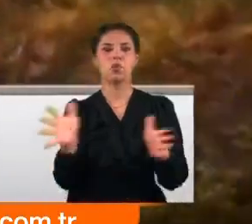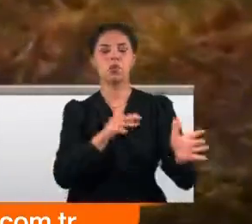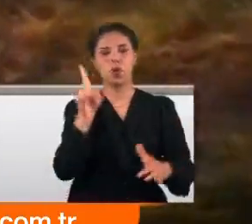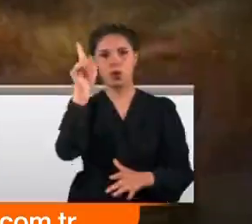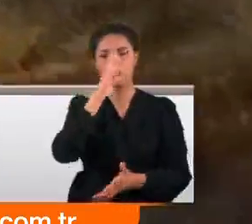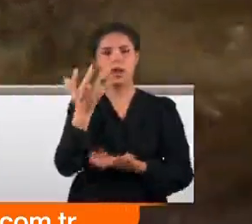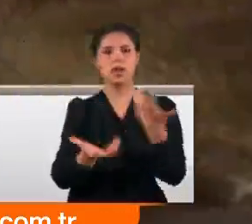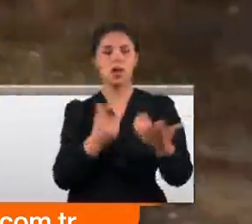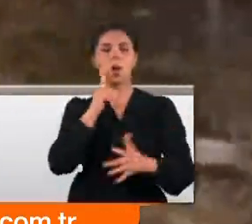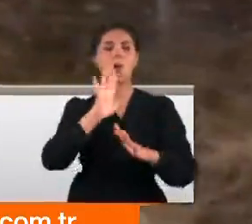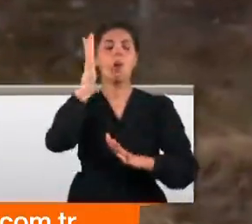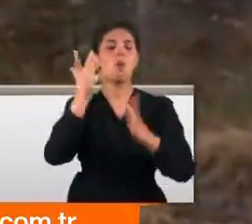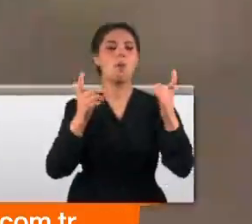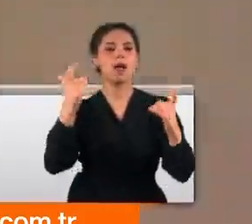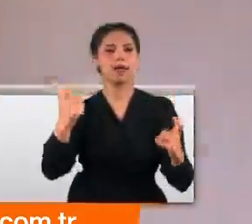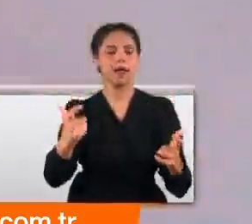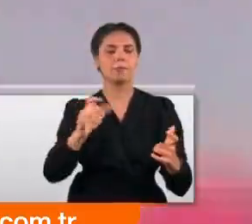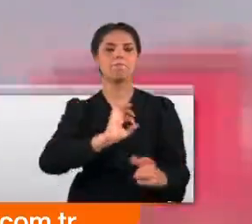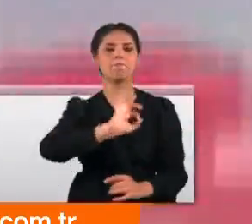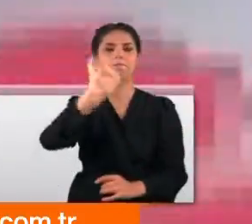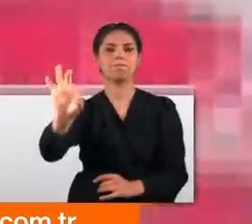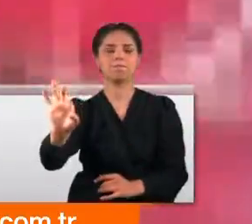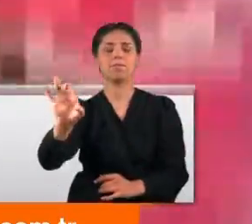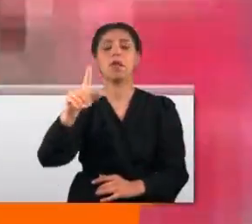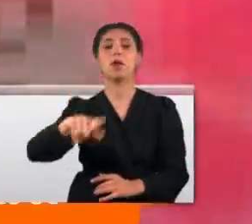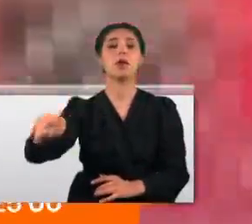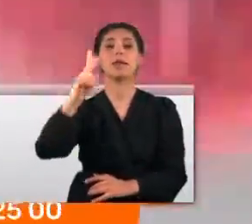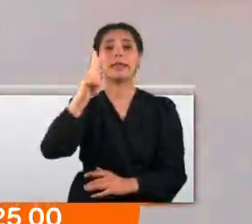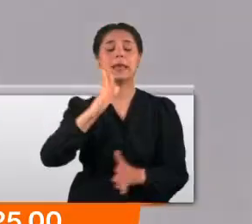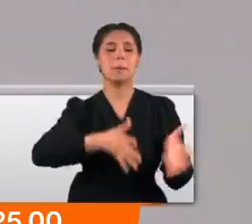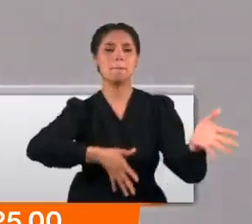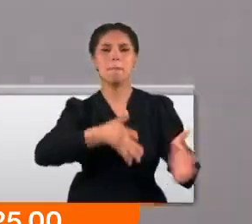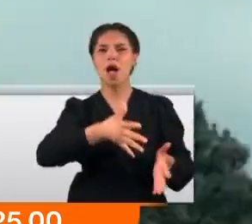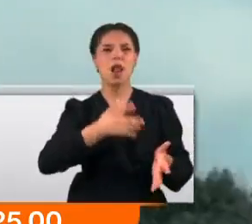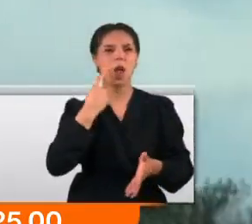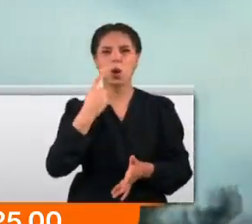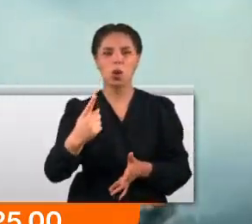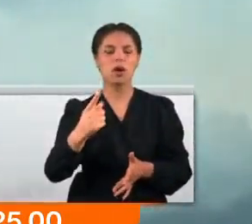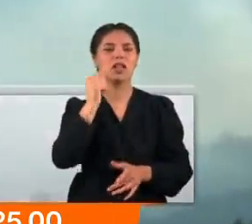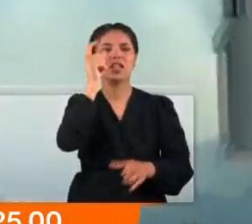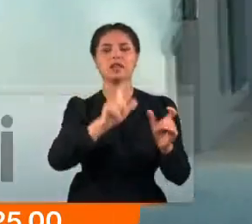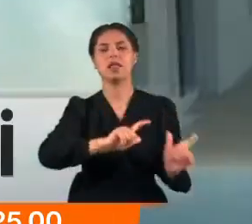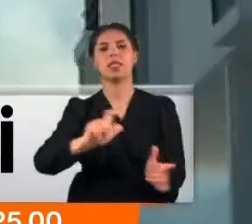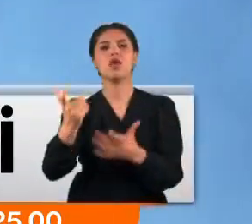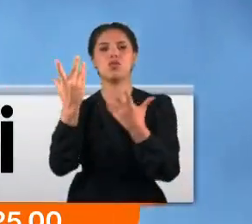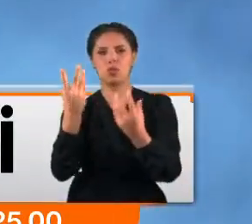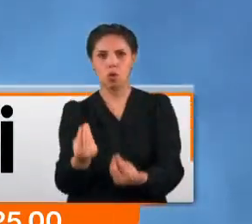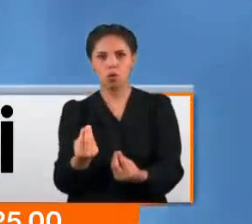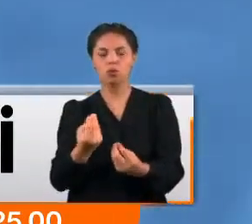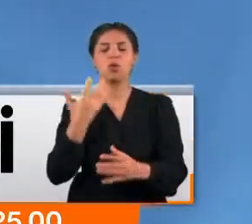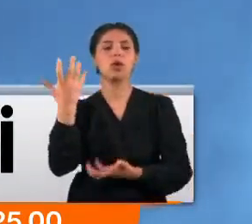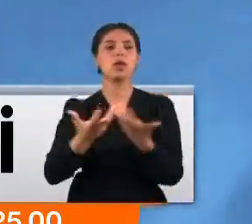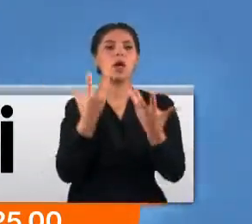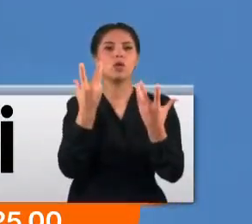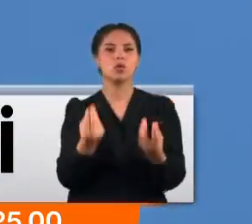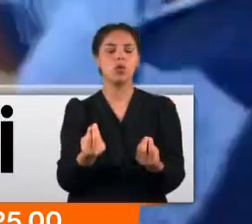etkisiyle yangın ormanlık alana sıçradı. Alevlerin tehdit ettiği iki mahalle tahliye edildi. Yangın söndürme helikopterleri sorti